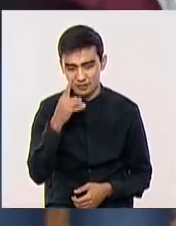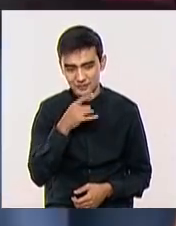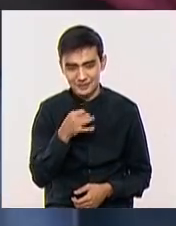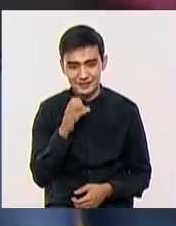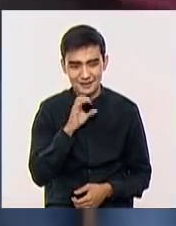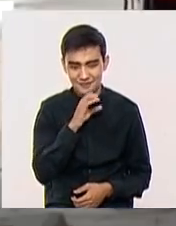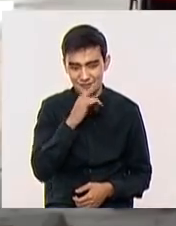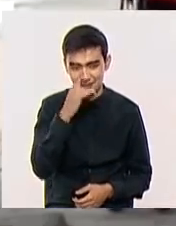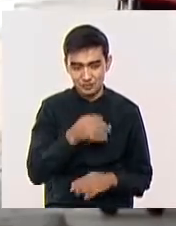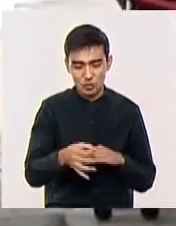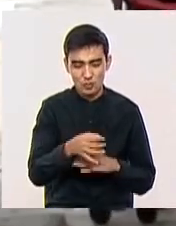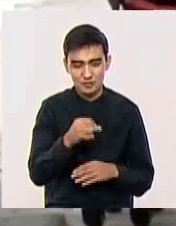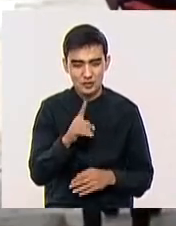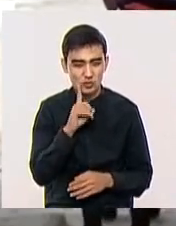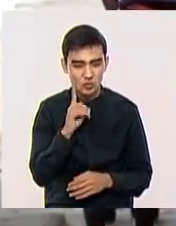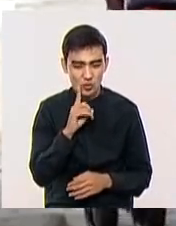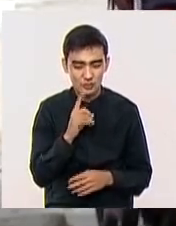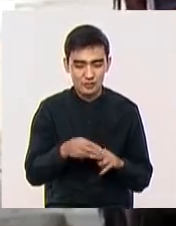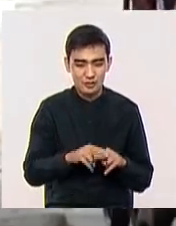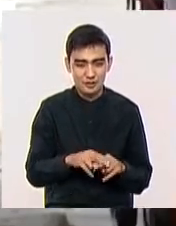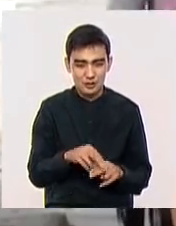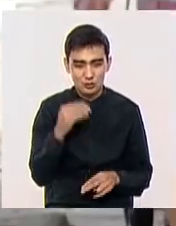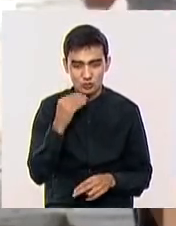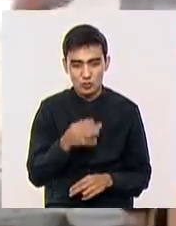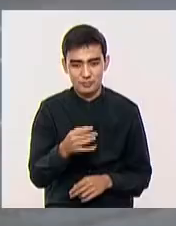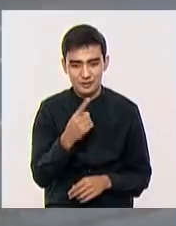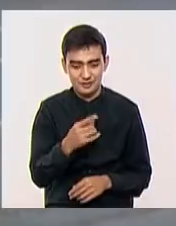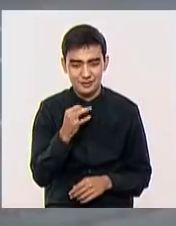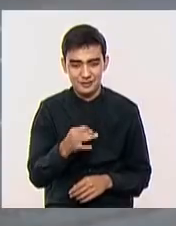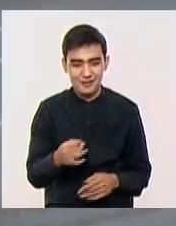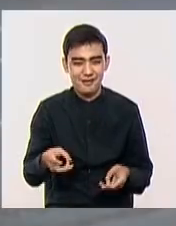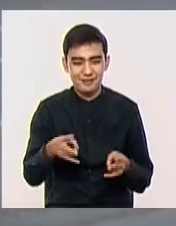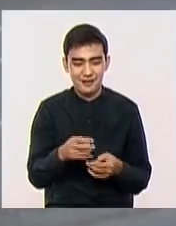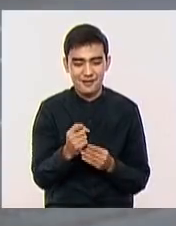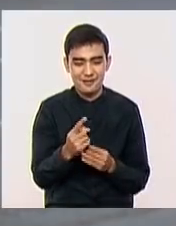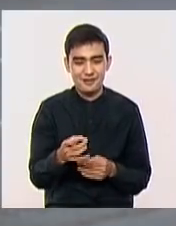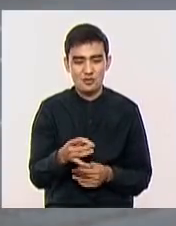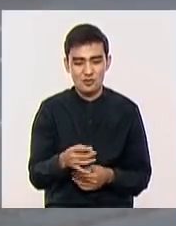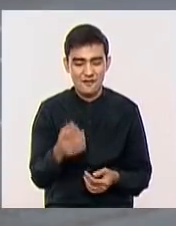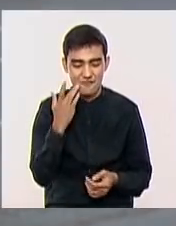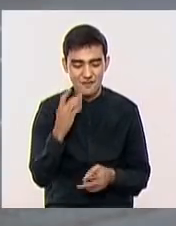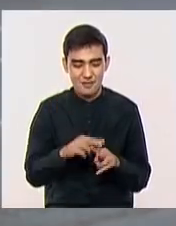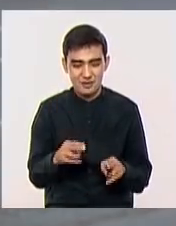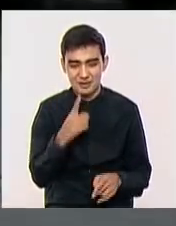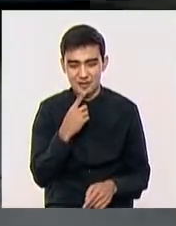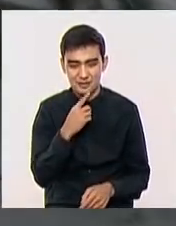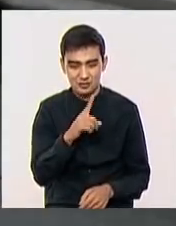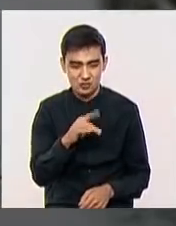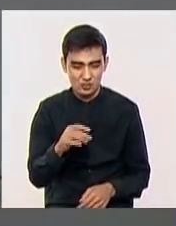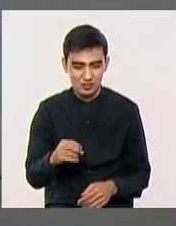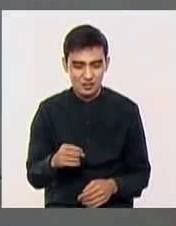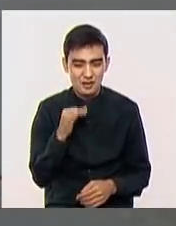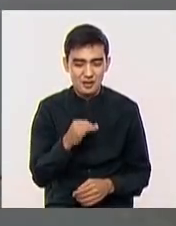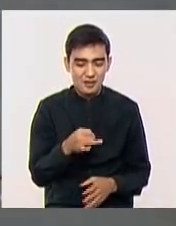и Северо-Казахстанская области. В зеленой находится Туркестанская область. Остальные 11 регионов по-прежнему в красной зоне.